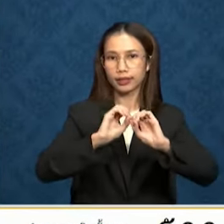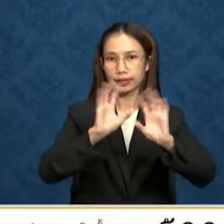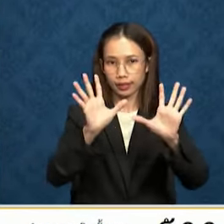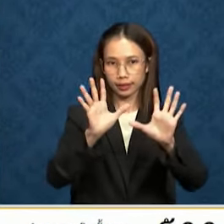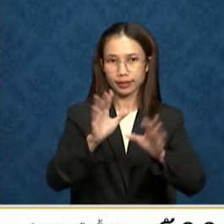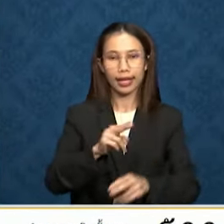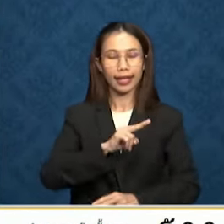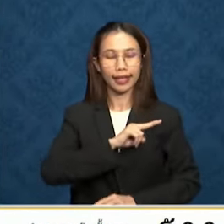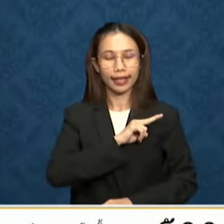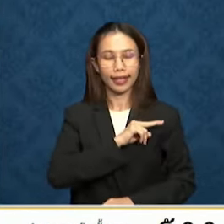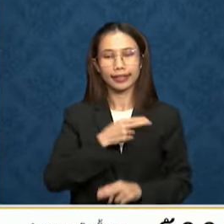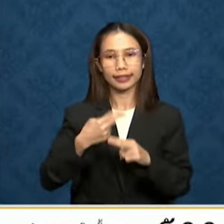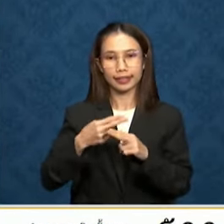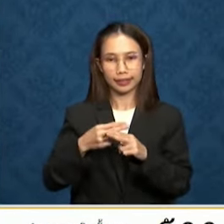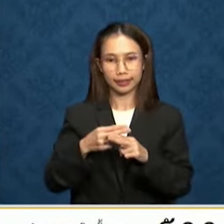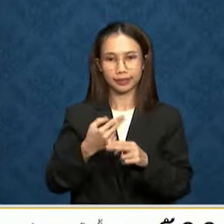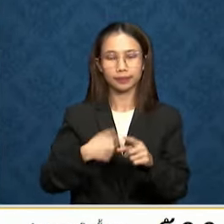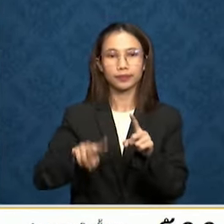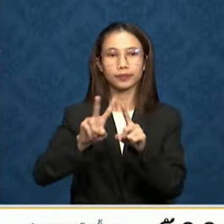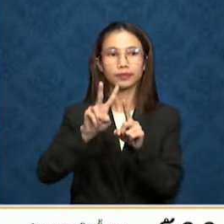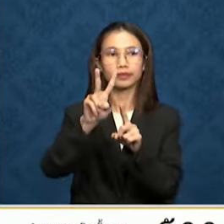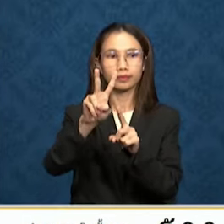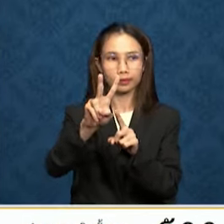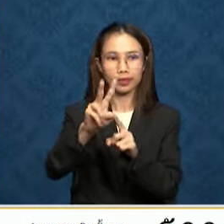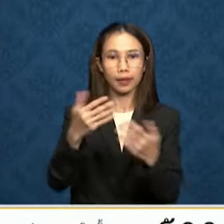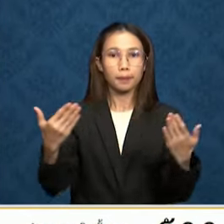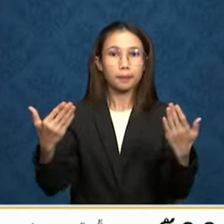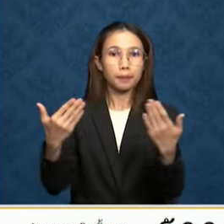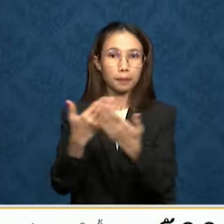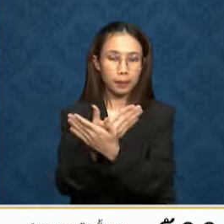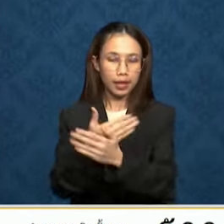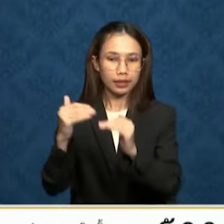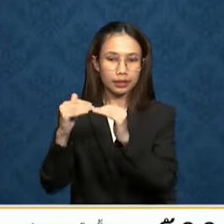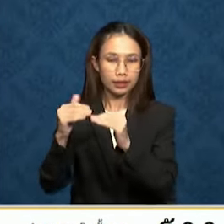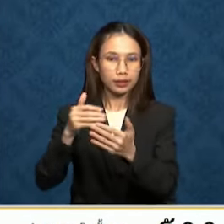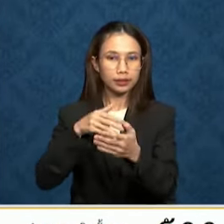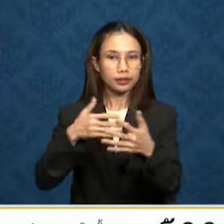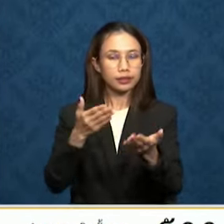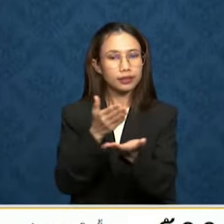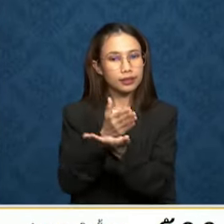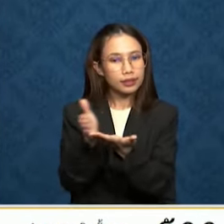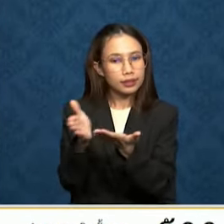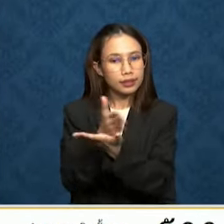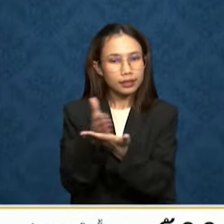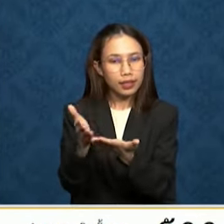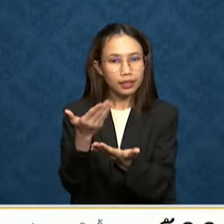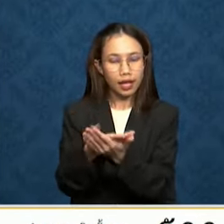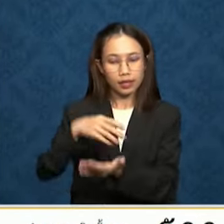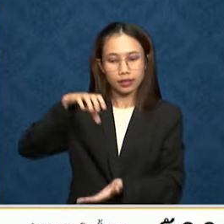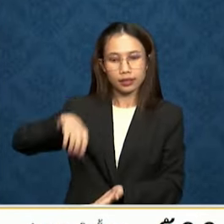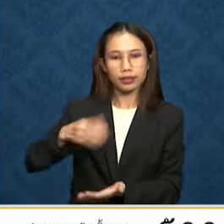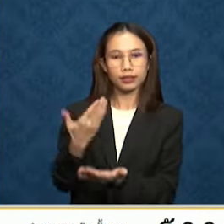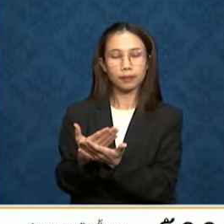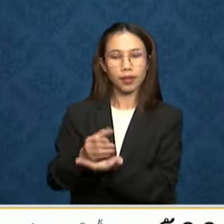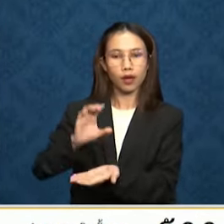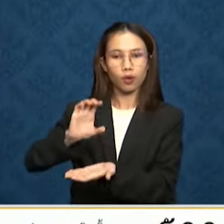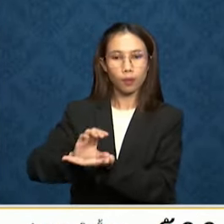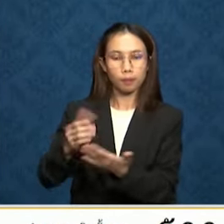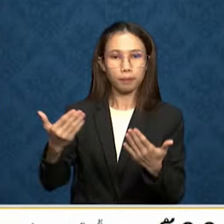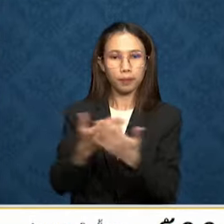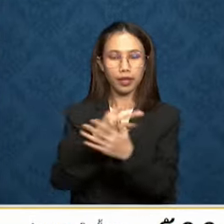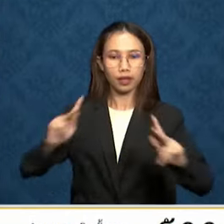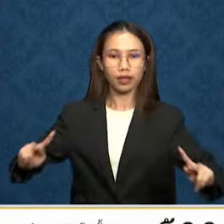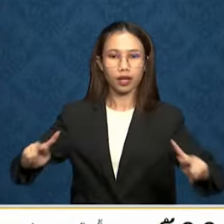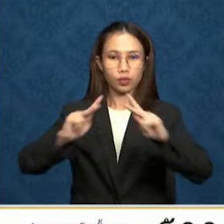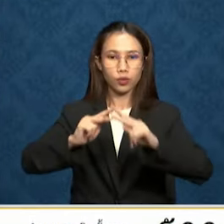ตั้งชื่อเองนะคะข้อ 2ค่ะเปลี่ยนอำนาจการจัดสรรงบประมาณจากสำนักงบประมาณให้มาเป็นกระทรวง